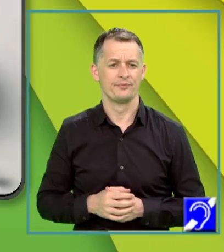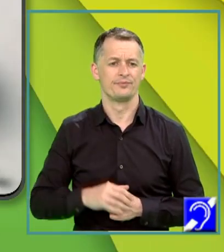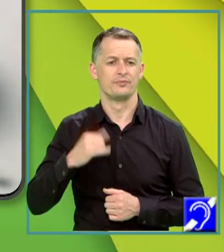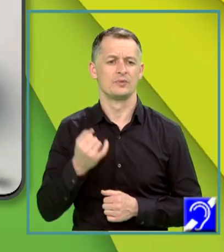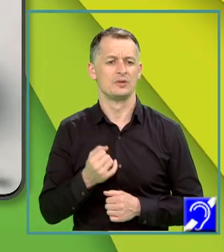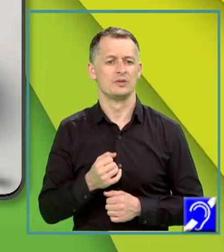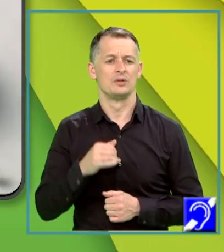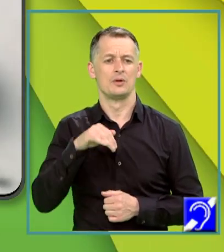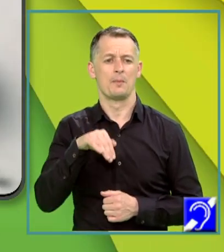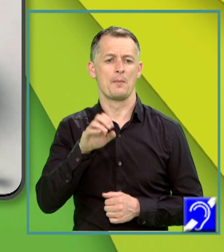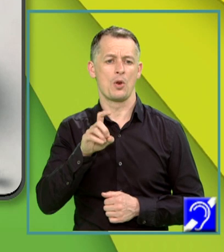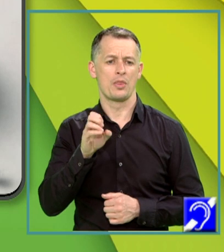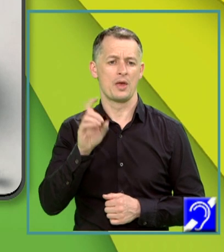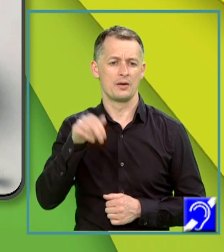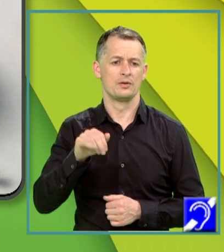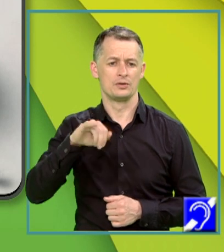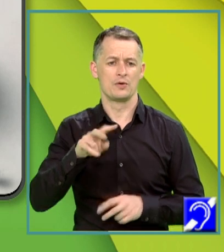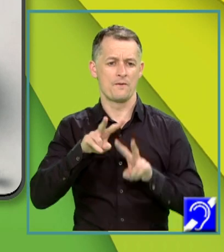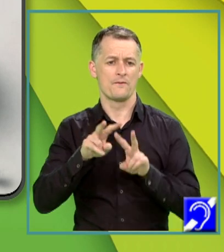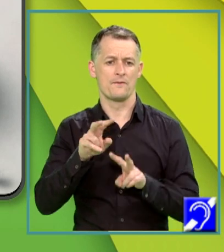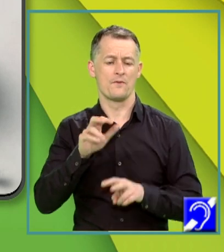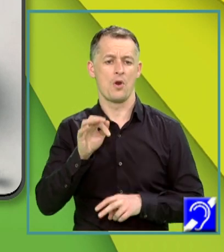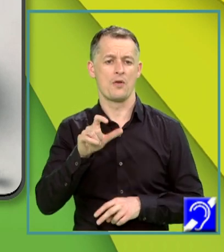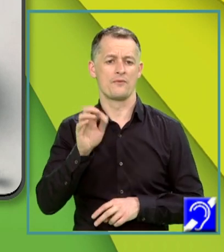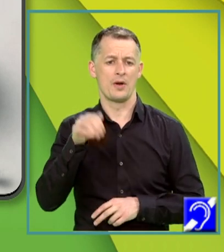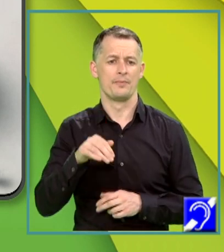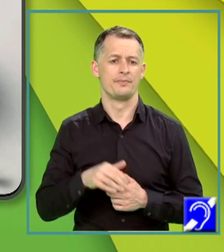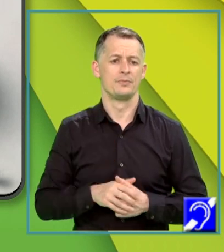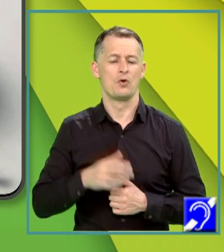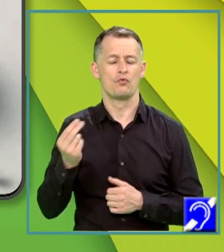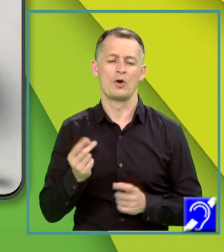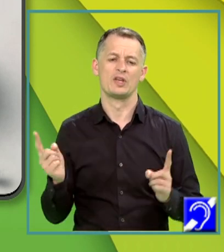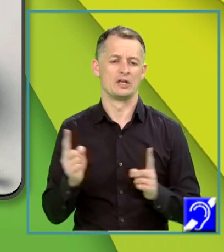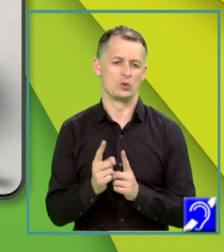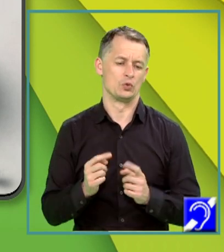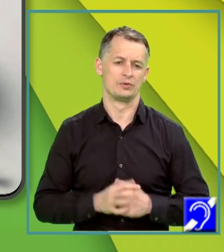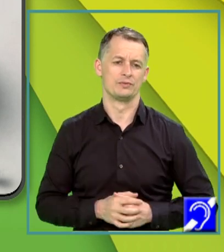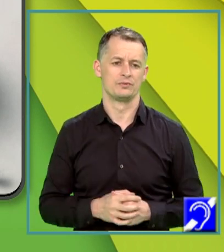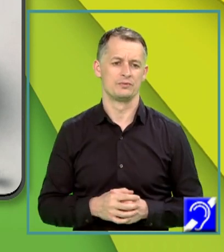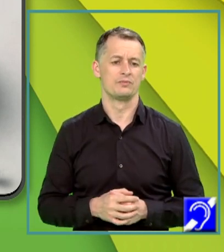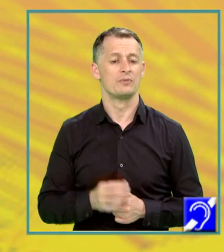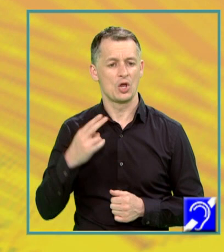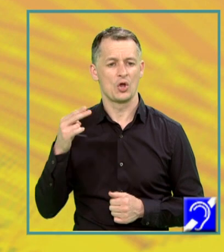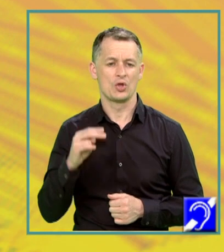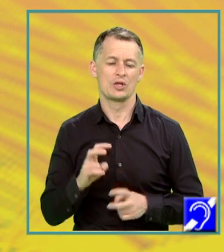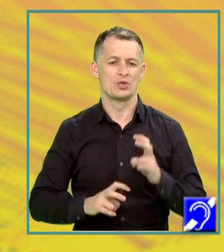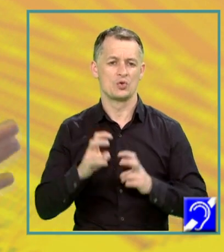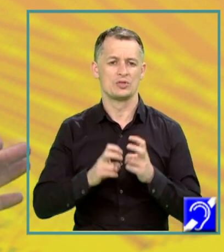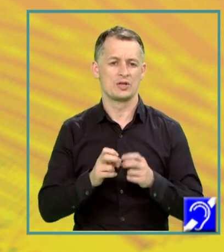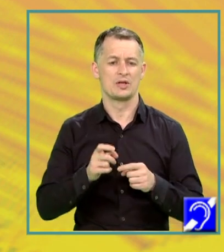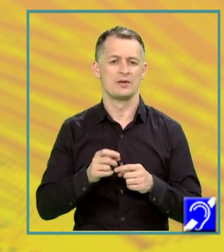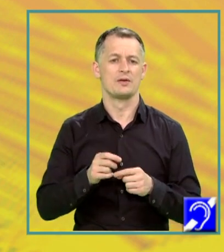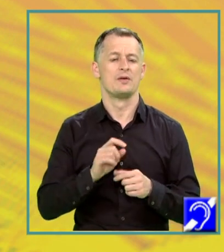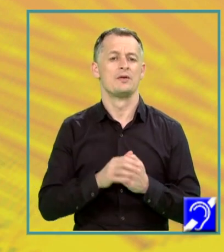from la Băița județul Bihor cei drept în cantități foarte reduse mai departe industria Metalurgiei neferoase cea care